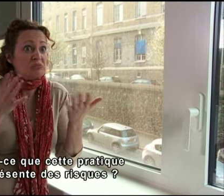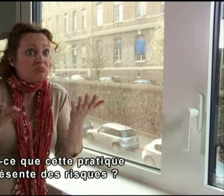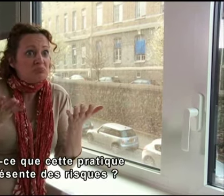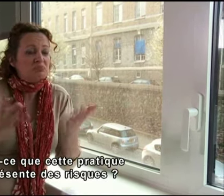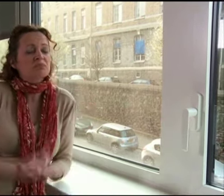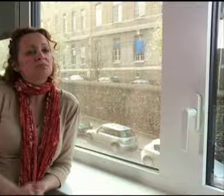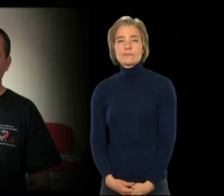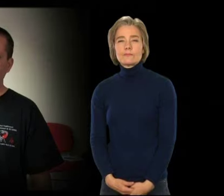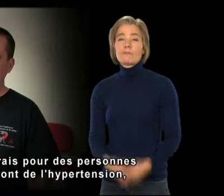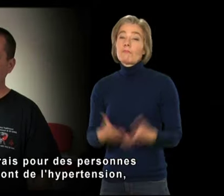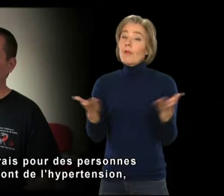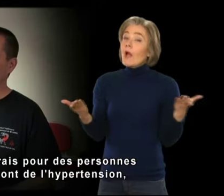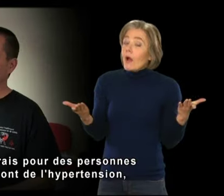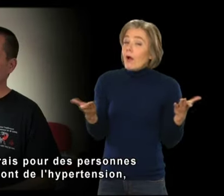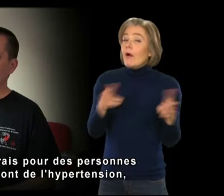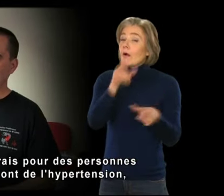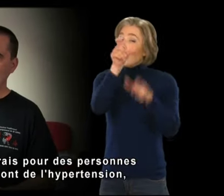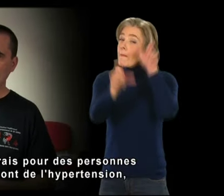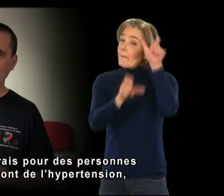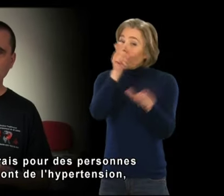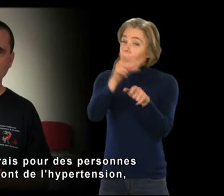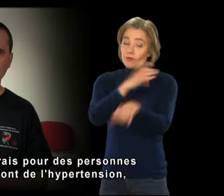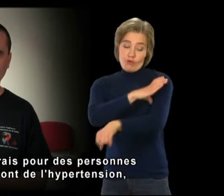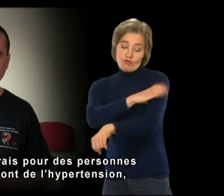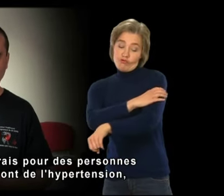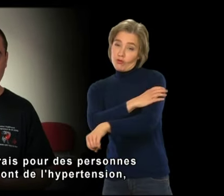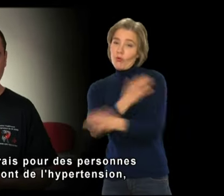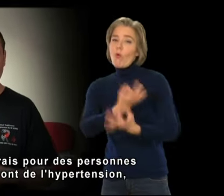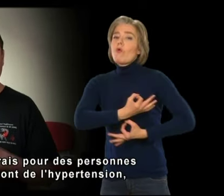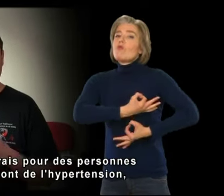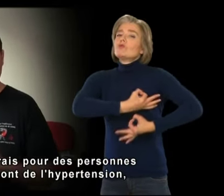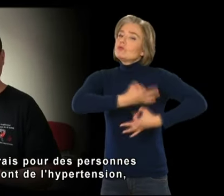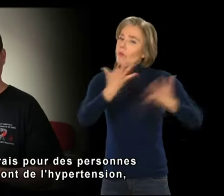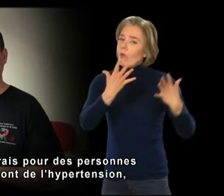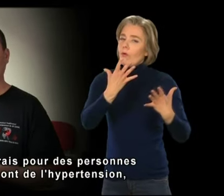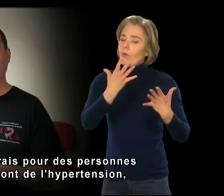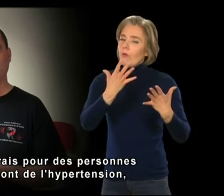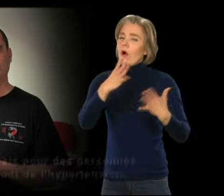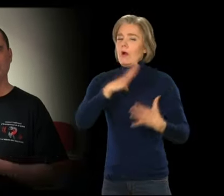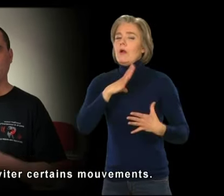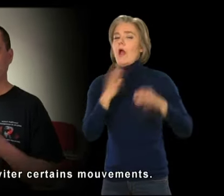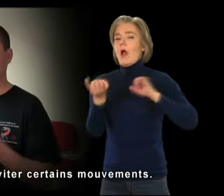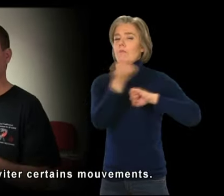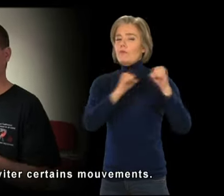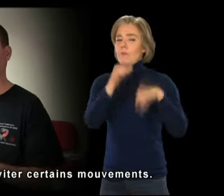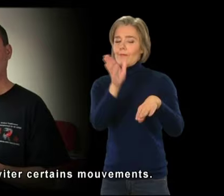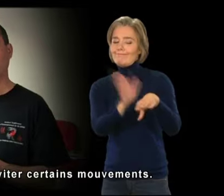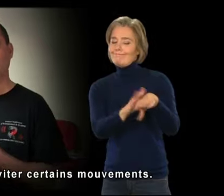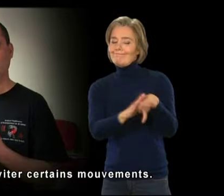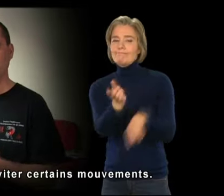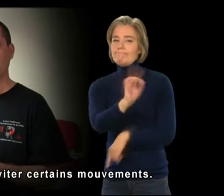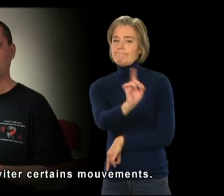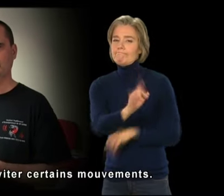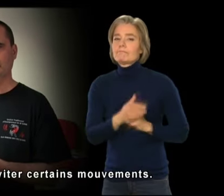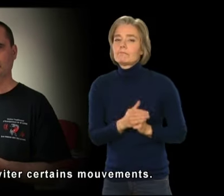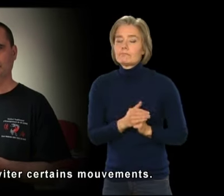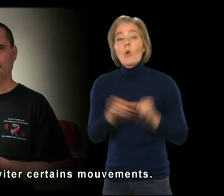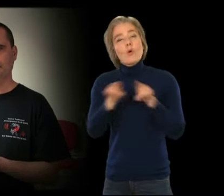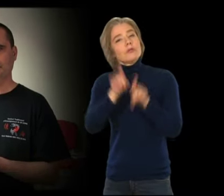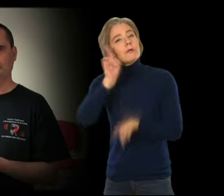risques ? Alors, je dirais pour des personnes, par exemple, qui ont de l'hypertension, il y a certains mouvements qu'il faut